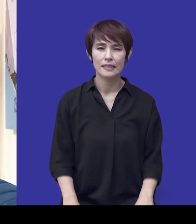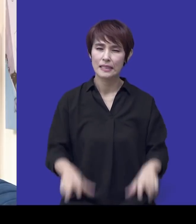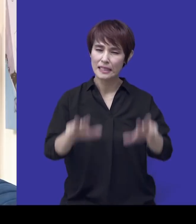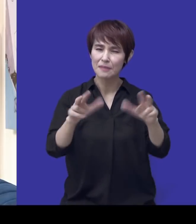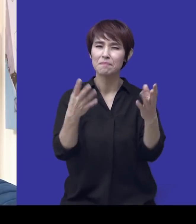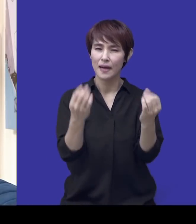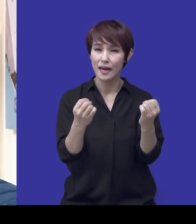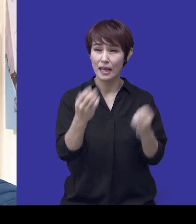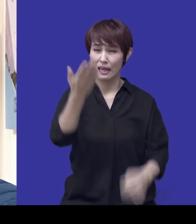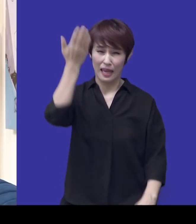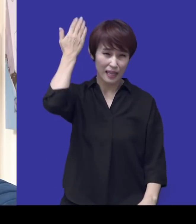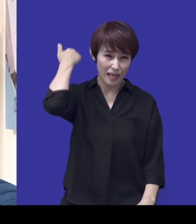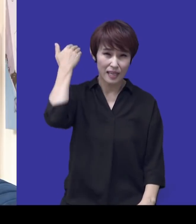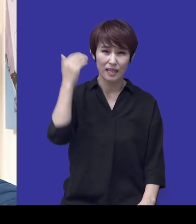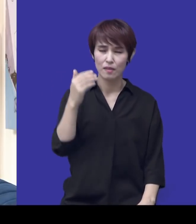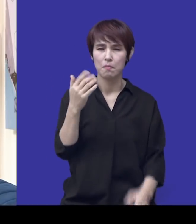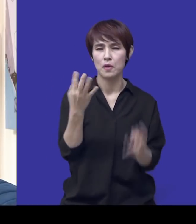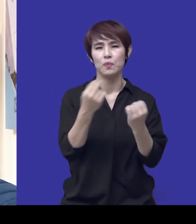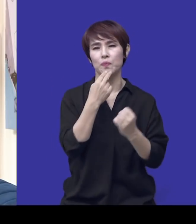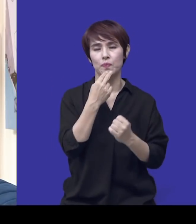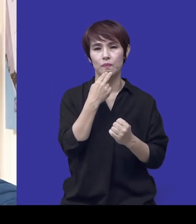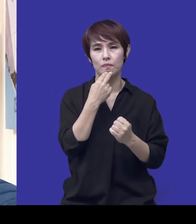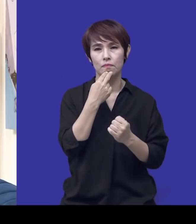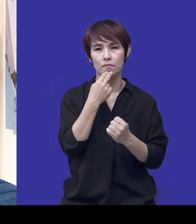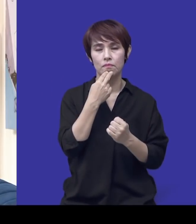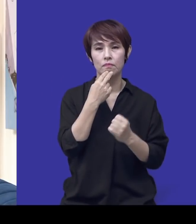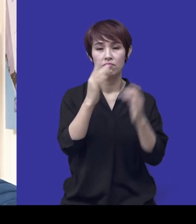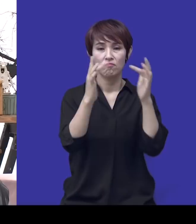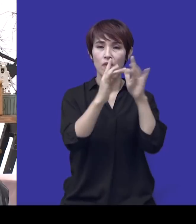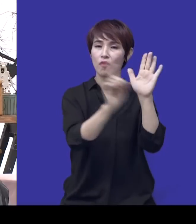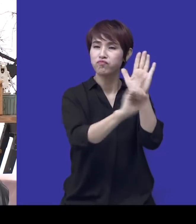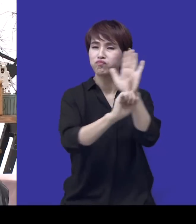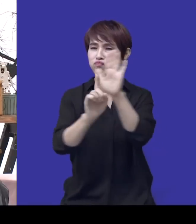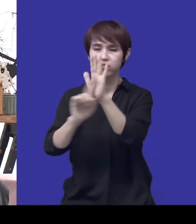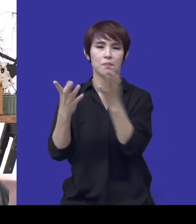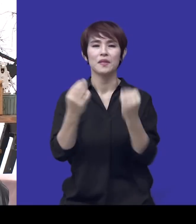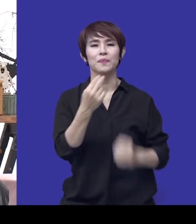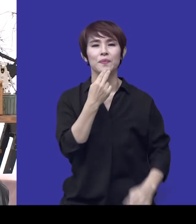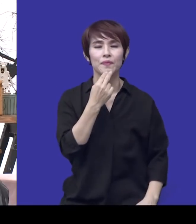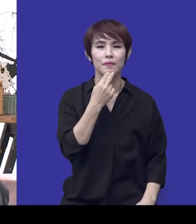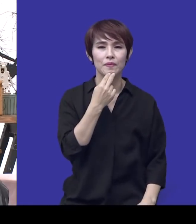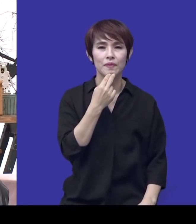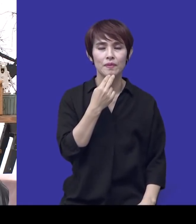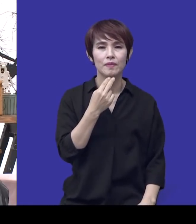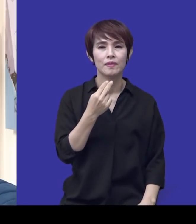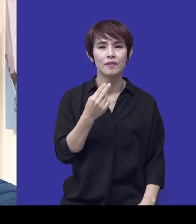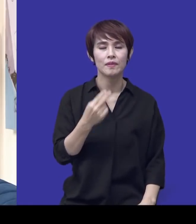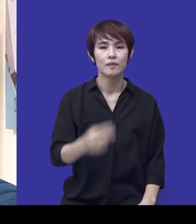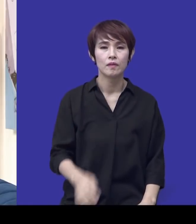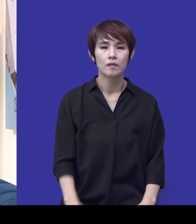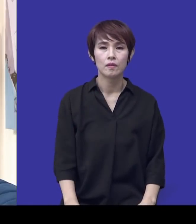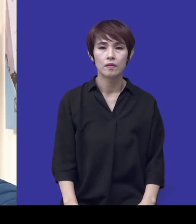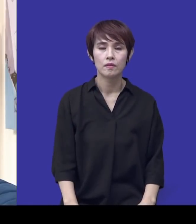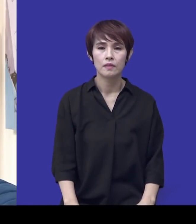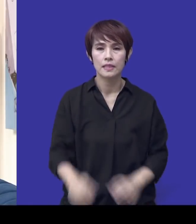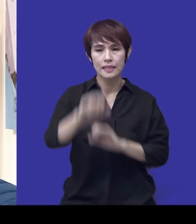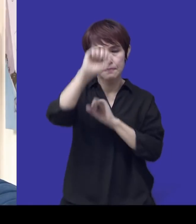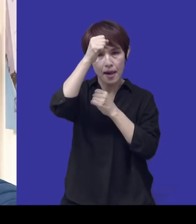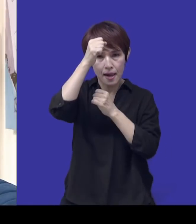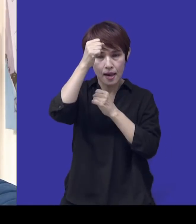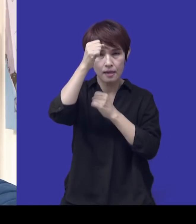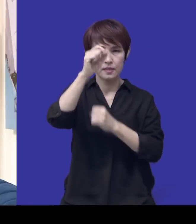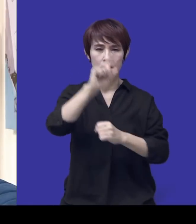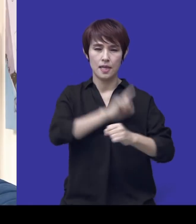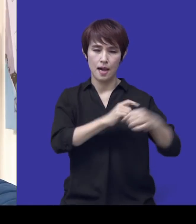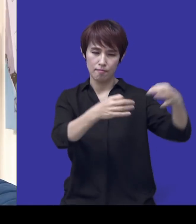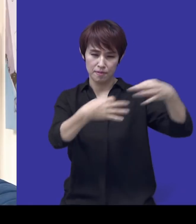있지만 한 4, 5년 전만 해도 크라우드 펀딩 많이 몰랐거든요. 사람들이 그렇죠. 뭔지 잘 맞아요. 이해를 못했죠. 맞아요. 네. 게다가 그때 신발 브랜드가 가장